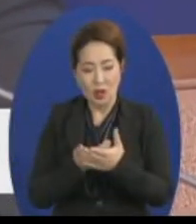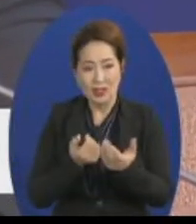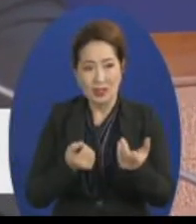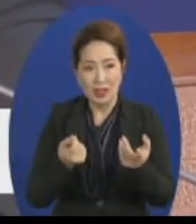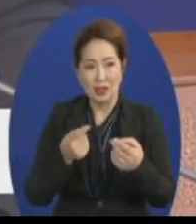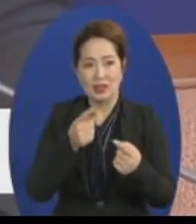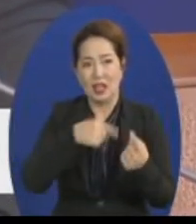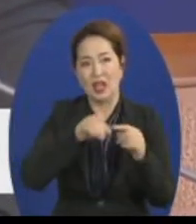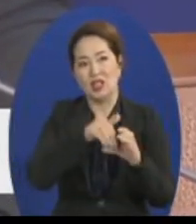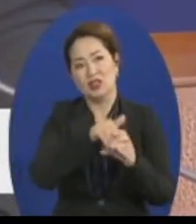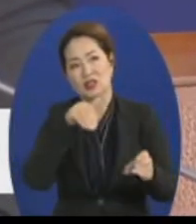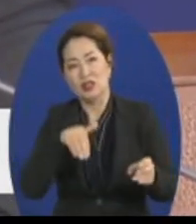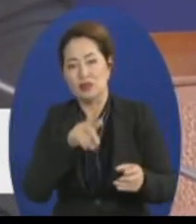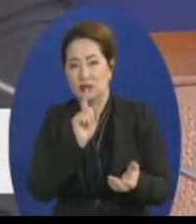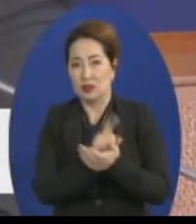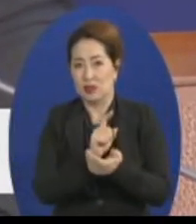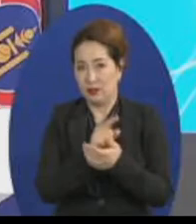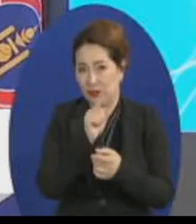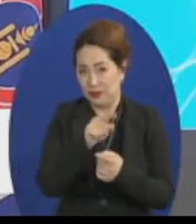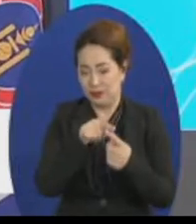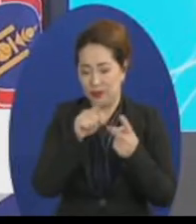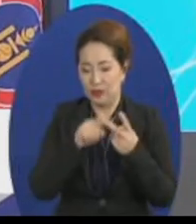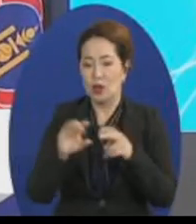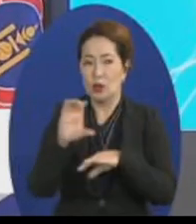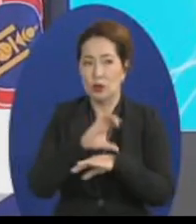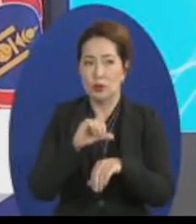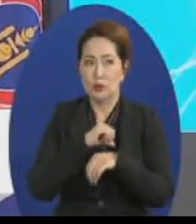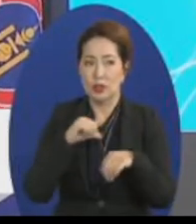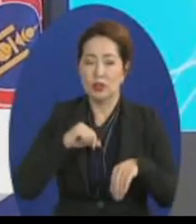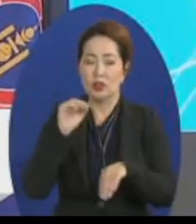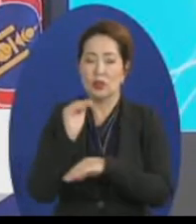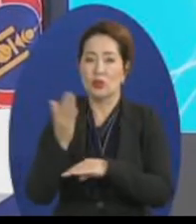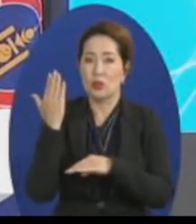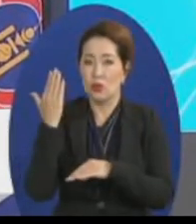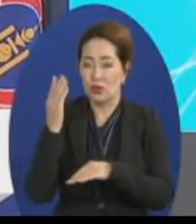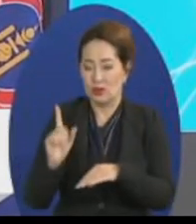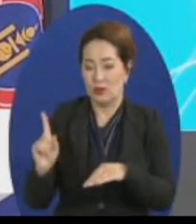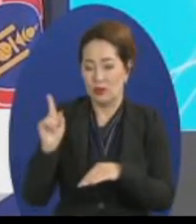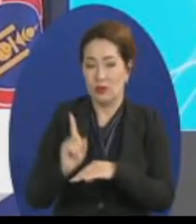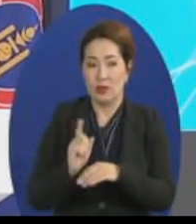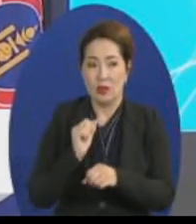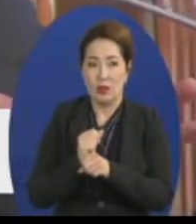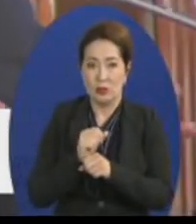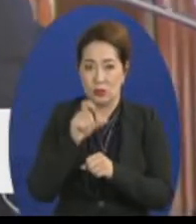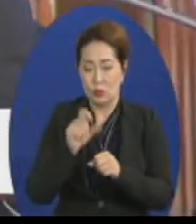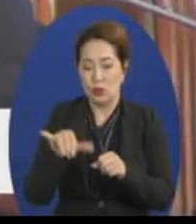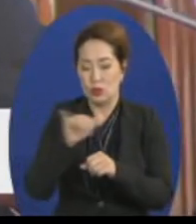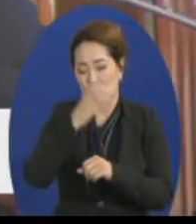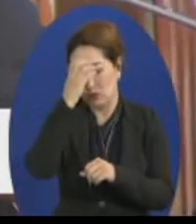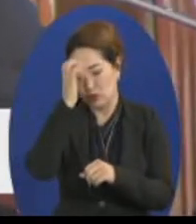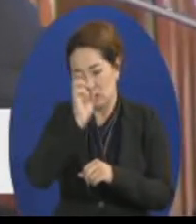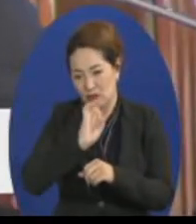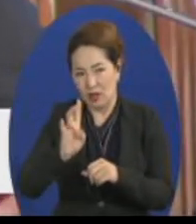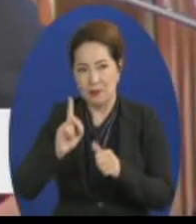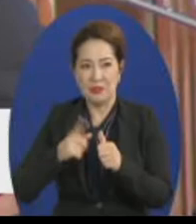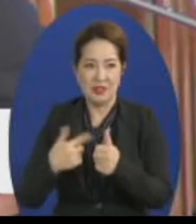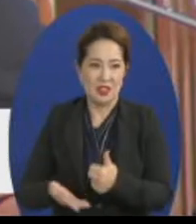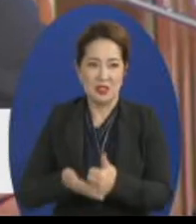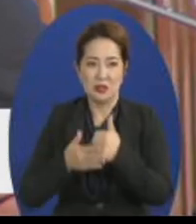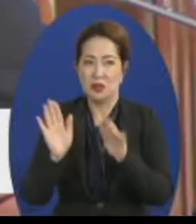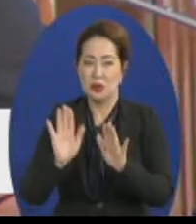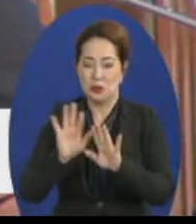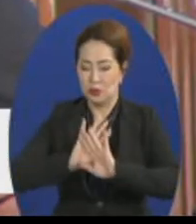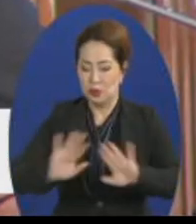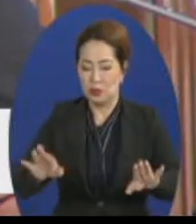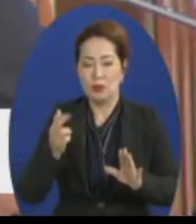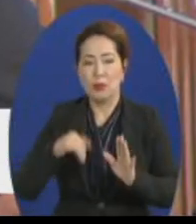сандаар эгүүлэн татдаг байх. За бас сумын иргэдийн төлөөлөгчдийн хурлын төлөөлөгчд улс төрийн нам нэр дэвшүүлдэггүй байх